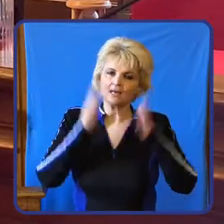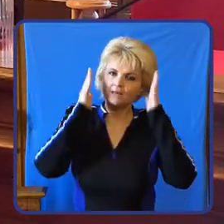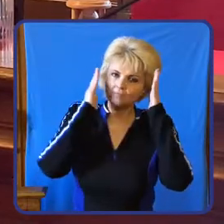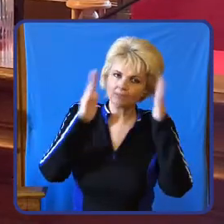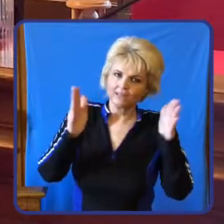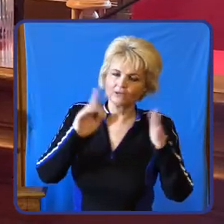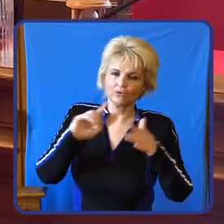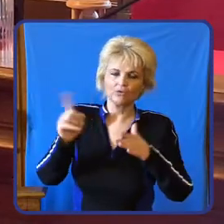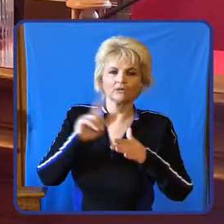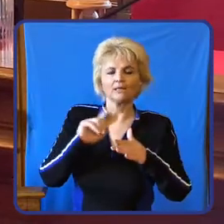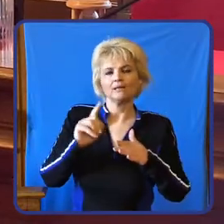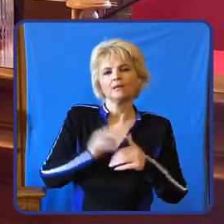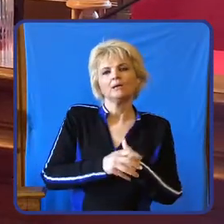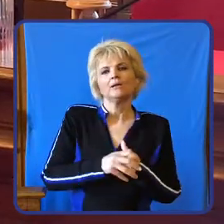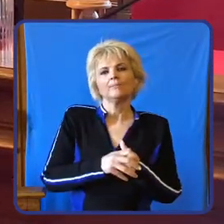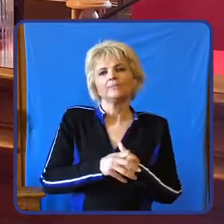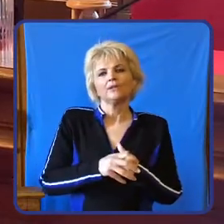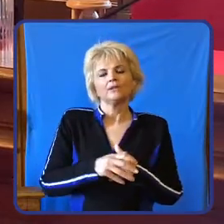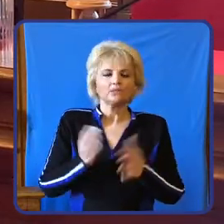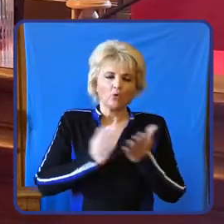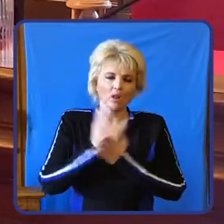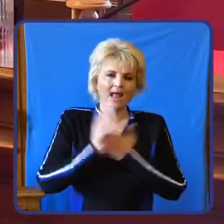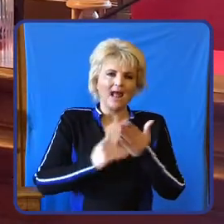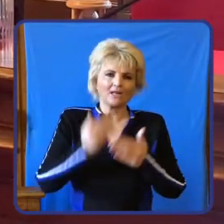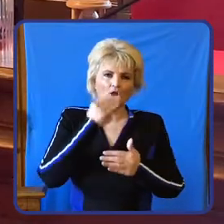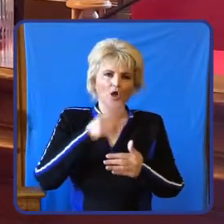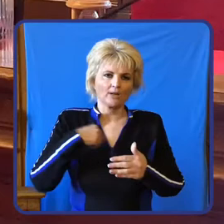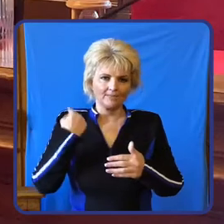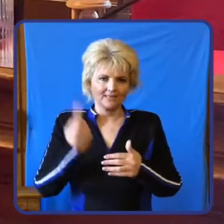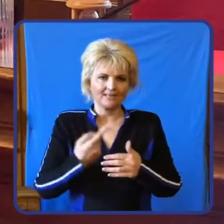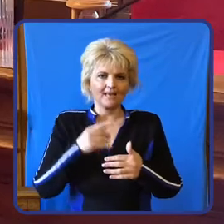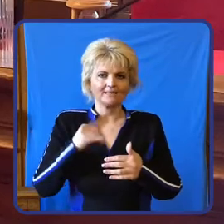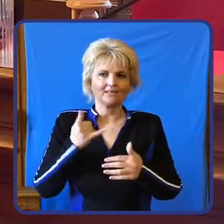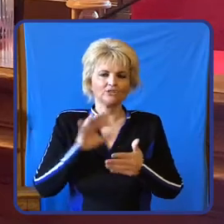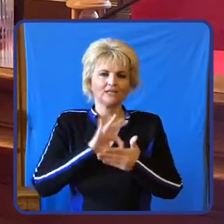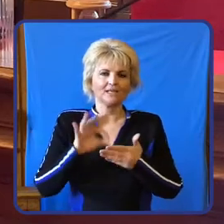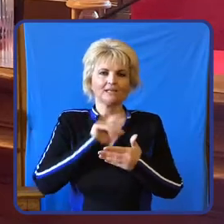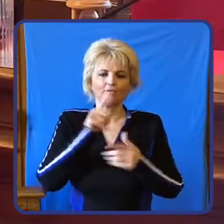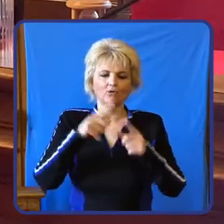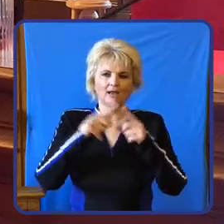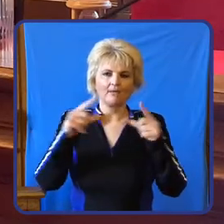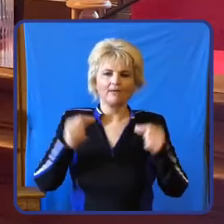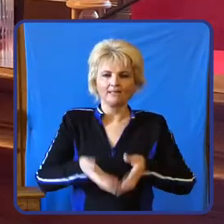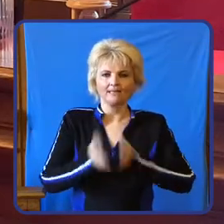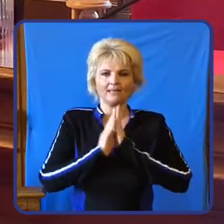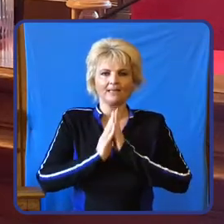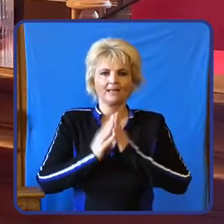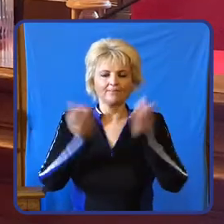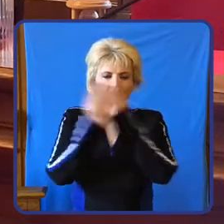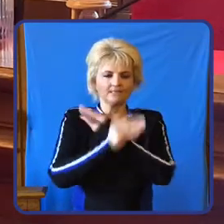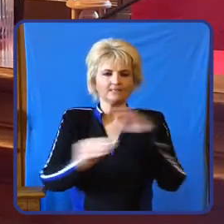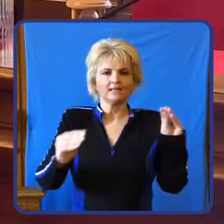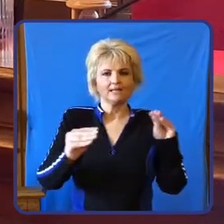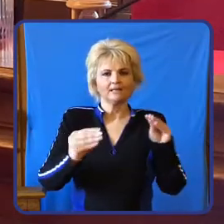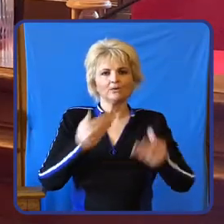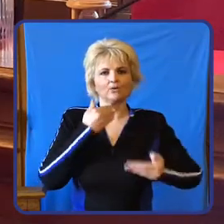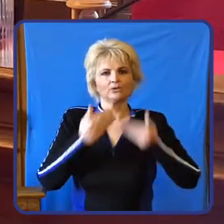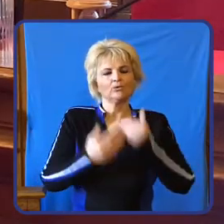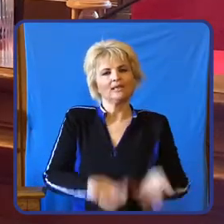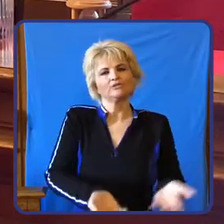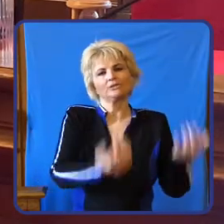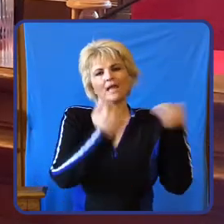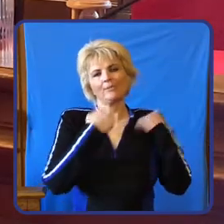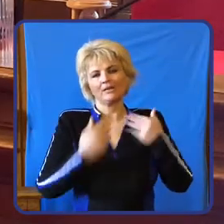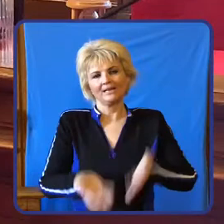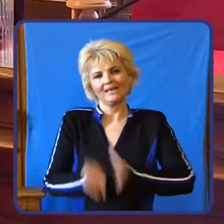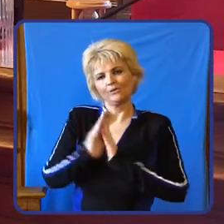hogy nem kegyet akar gyakorolni, hanem szolgálni minket. És én írni fogok egy levelet, és kérem a tisztelt közgyűlést, hogy támogasson abba,